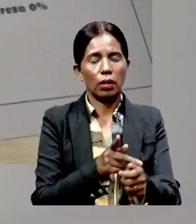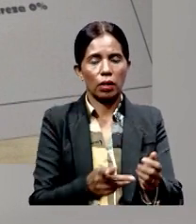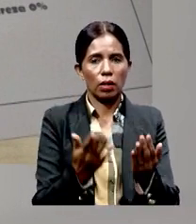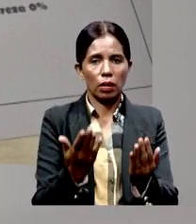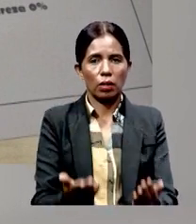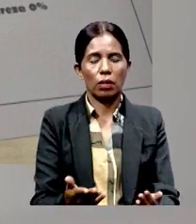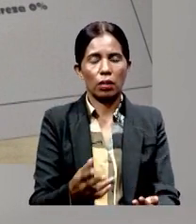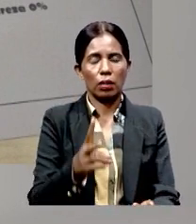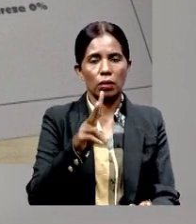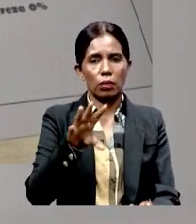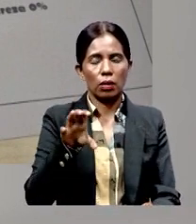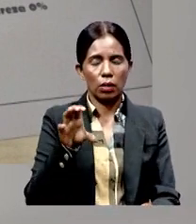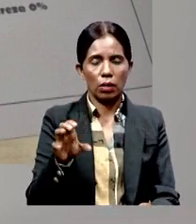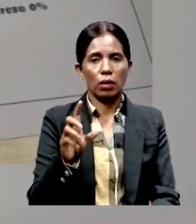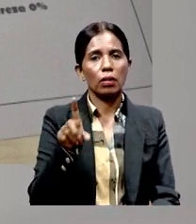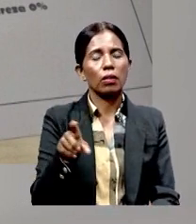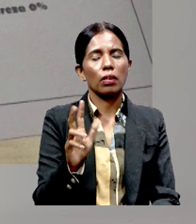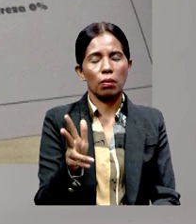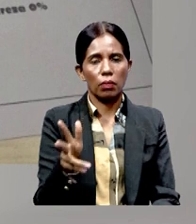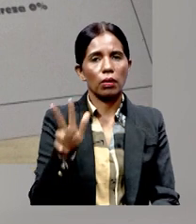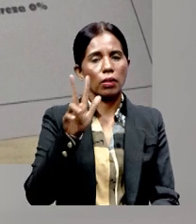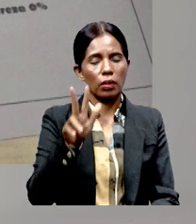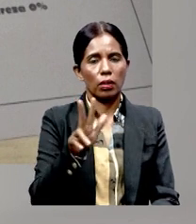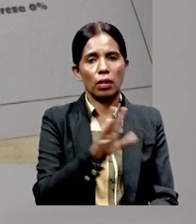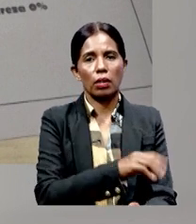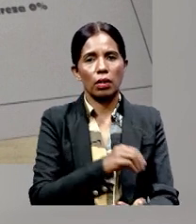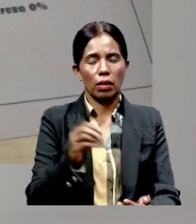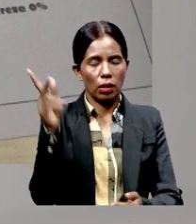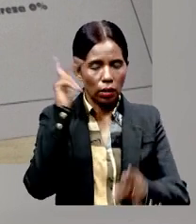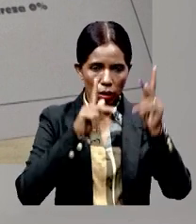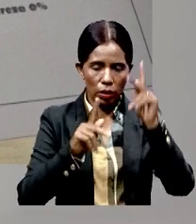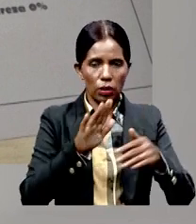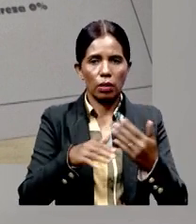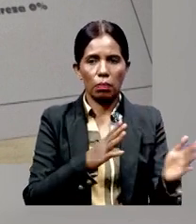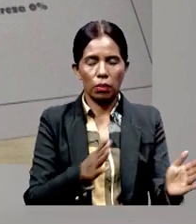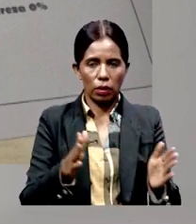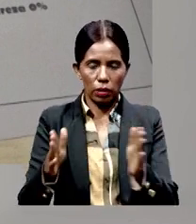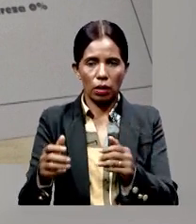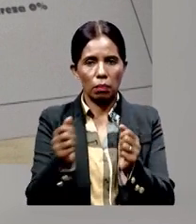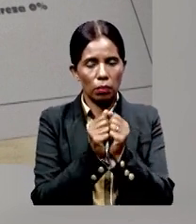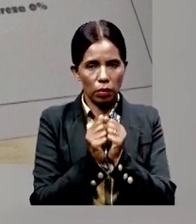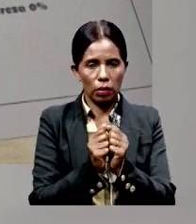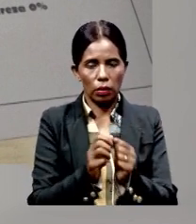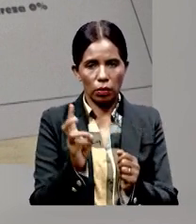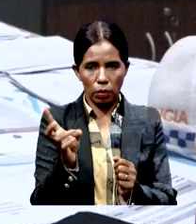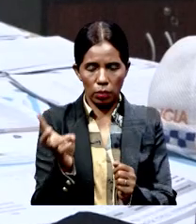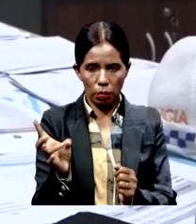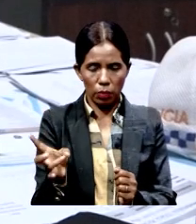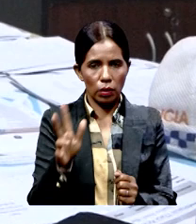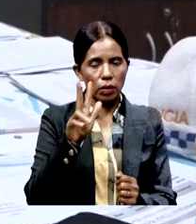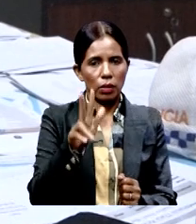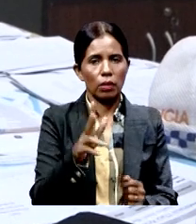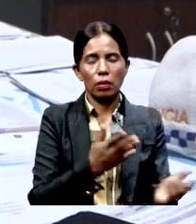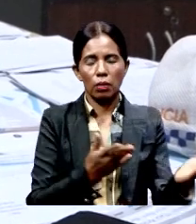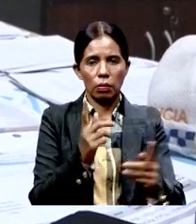rihun rua atus tolu tolu resin tolu nebe entre kaju asidenti sirne prosesu final hamutuk hitunul resin ida prosesu ba